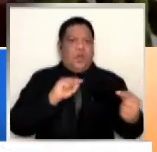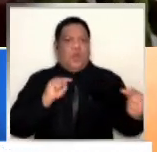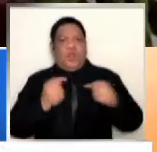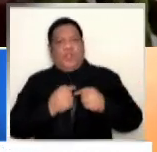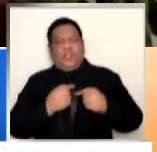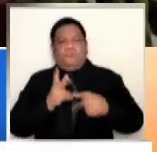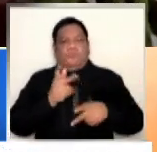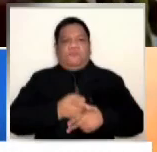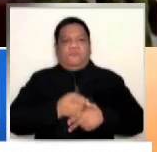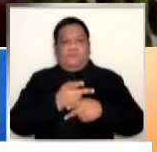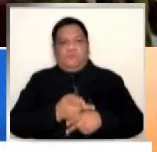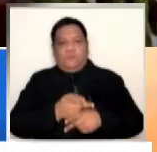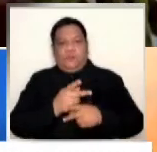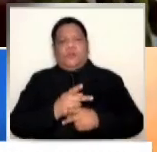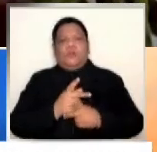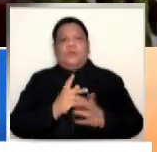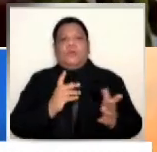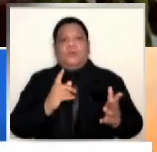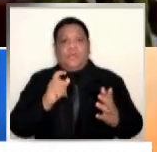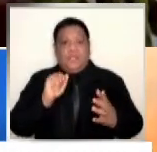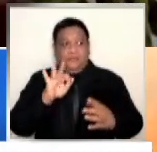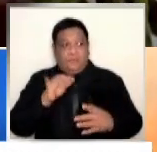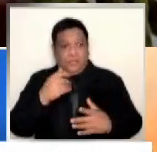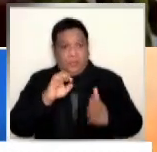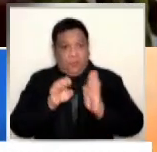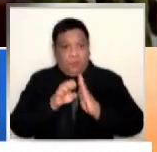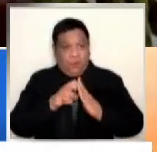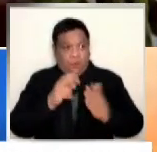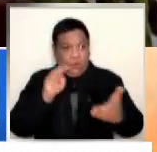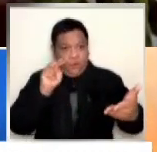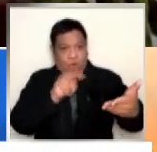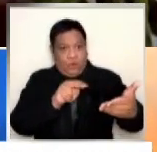are looking at a post at ito ay nagbebenta ng